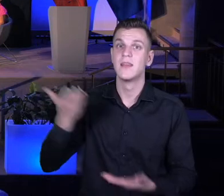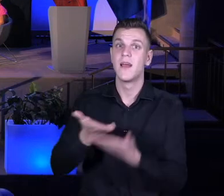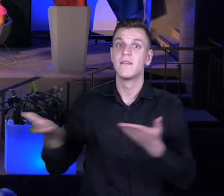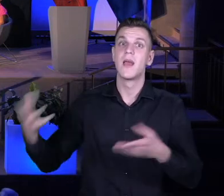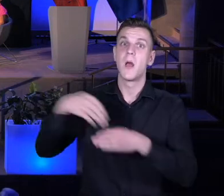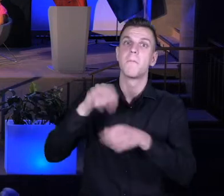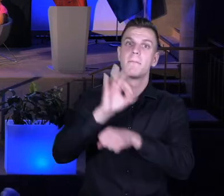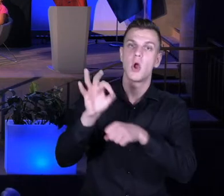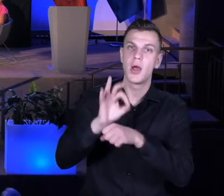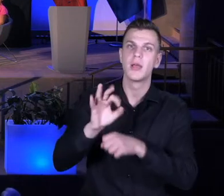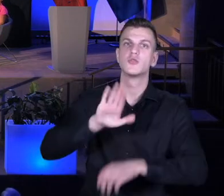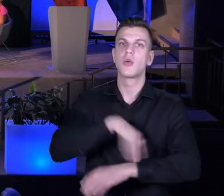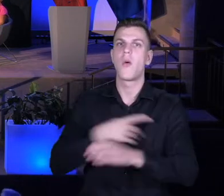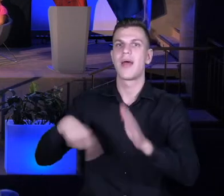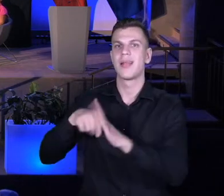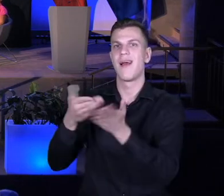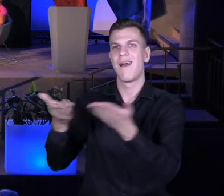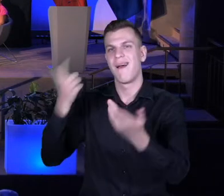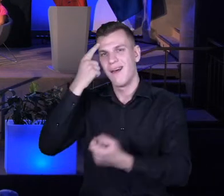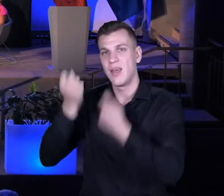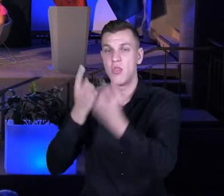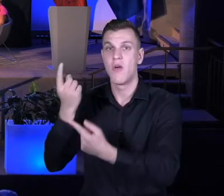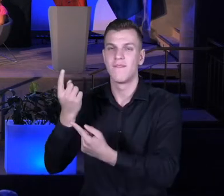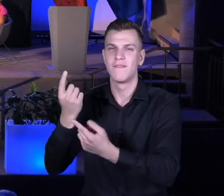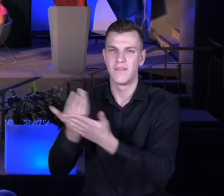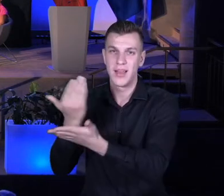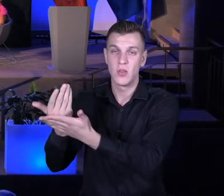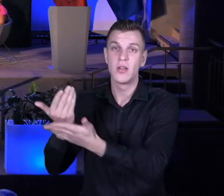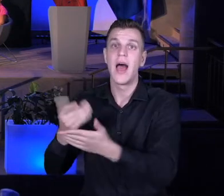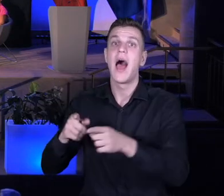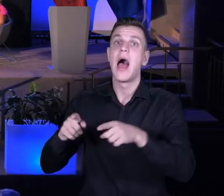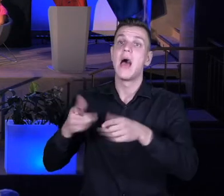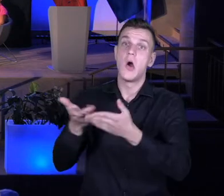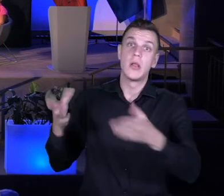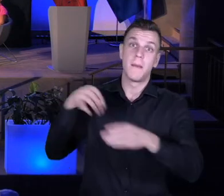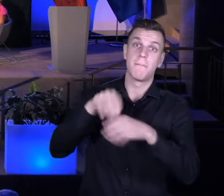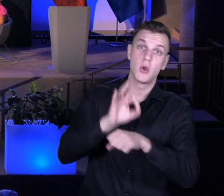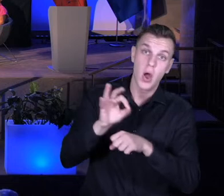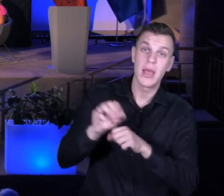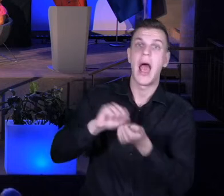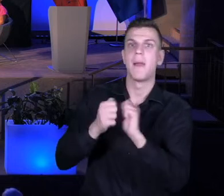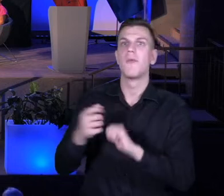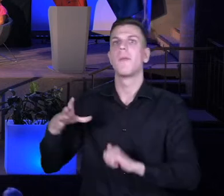Innowatora bądź tuż obok projektu pracowały i dzisiaj teraz